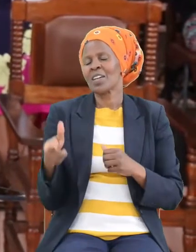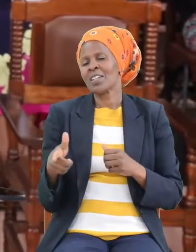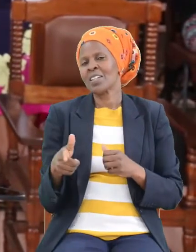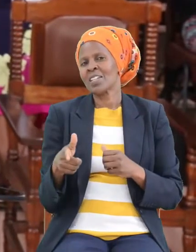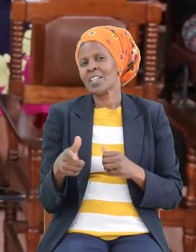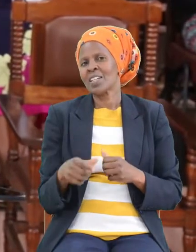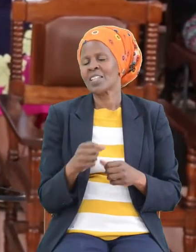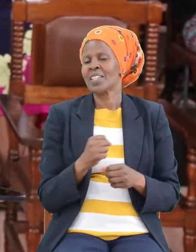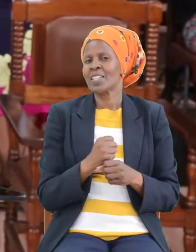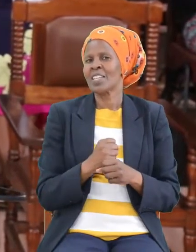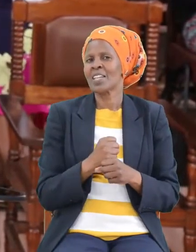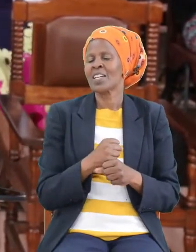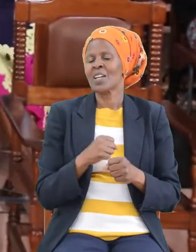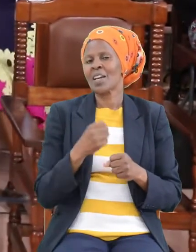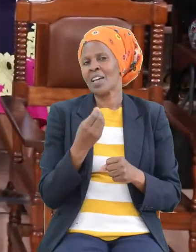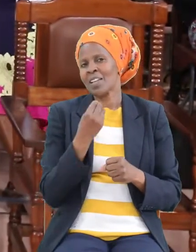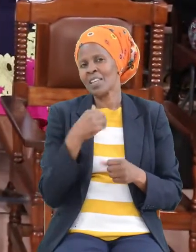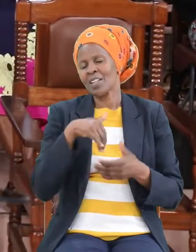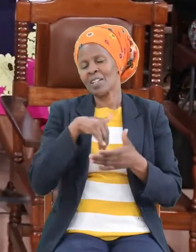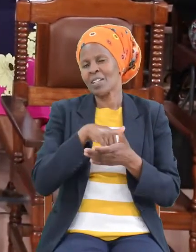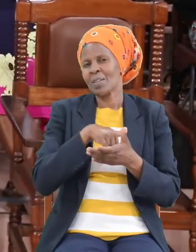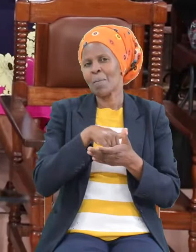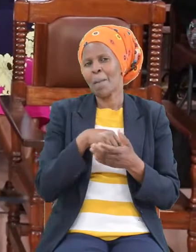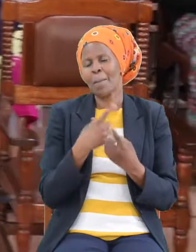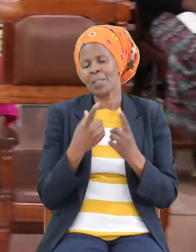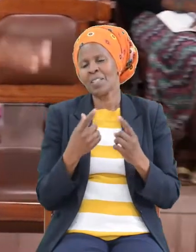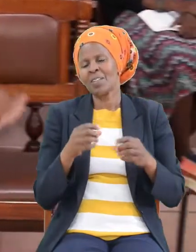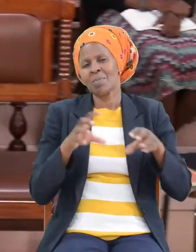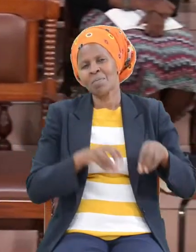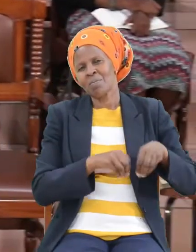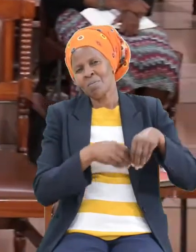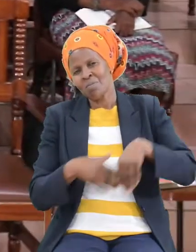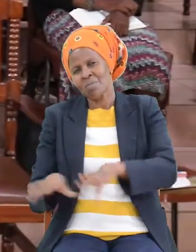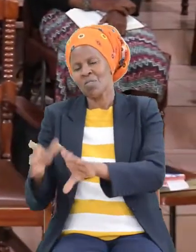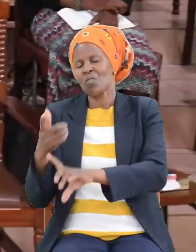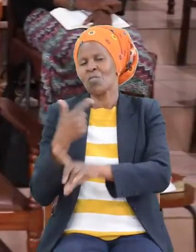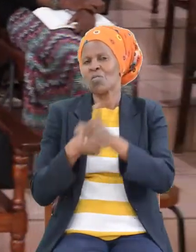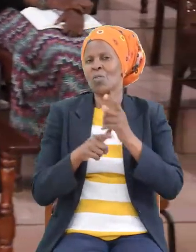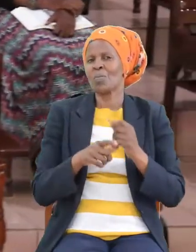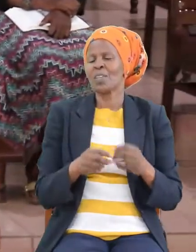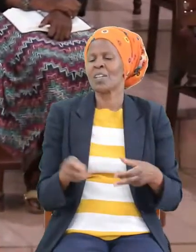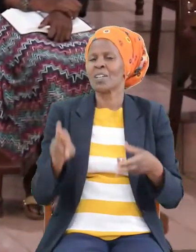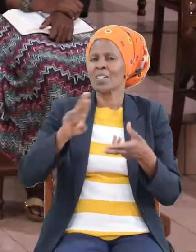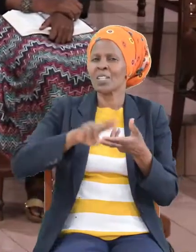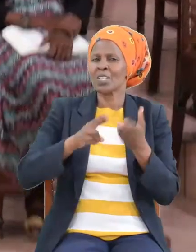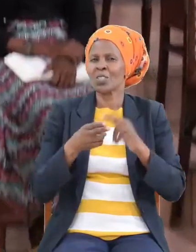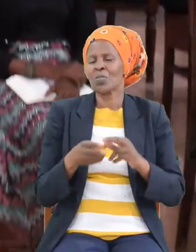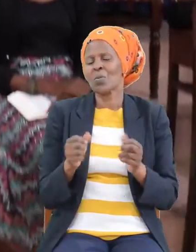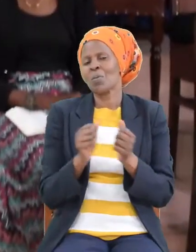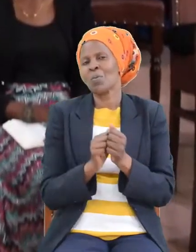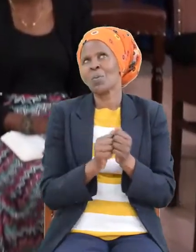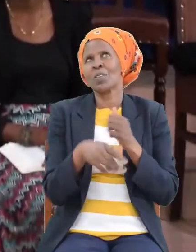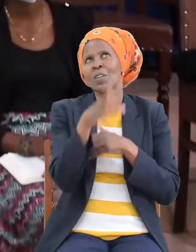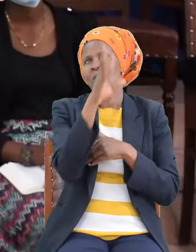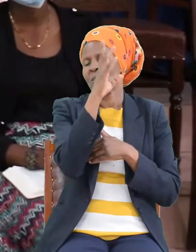ambao walikuwa wameambiwa wasikule, na wakawa sasa wameondolewa katika ule ushirikiano wao na Mungu,